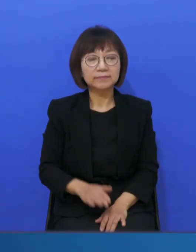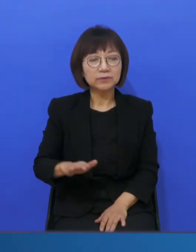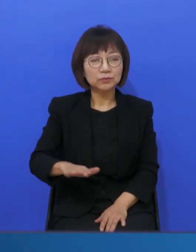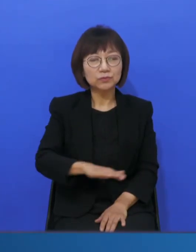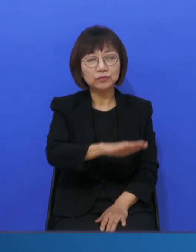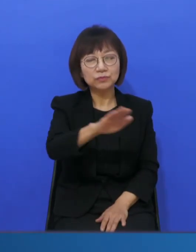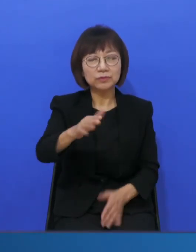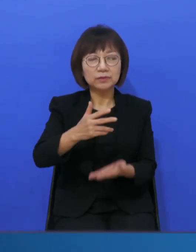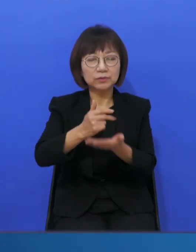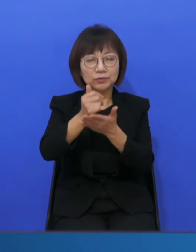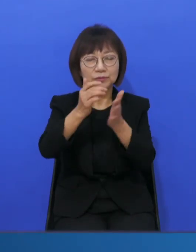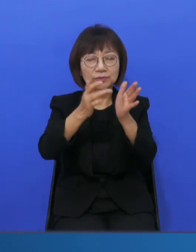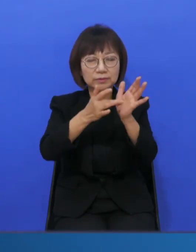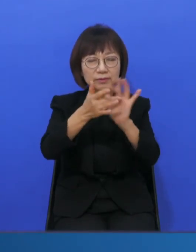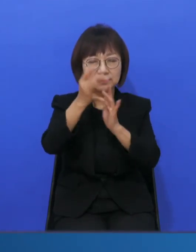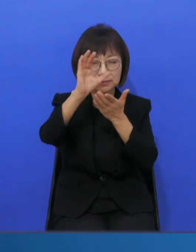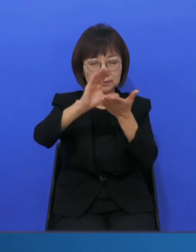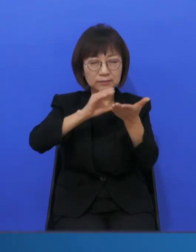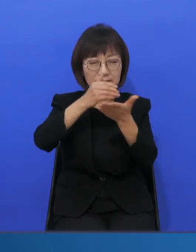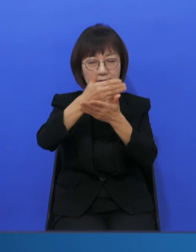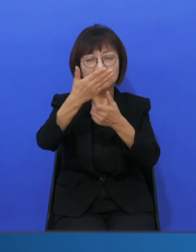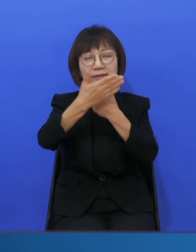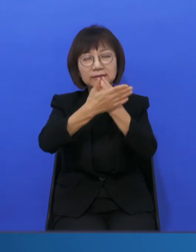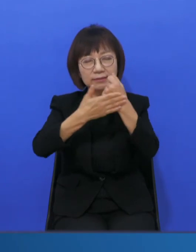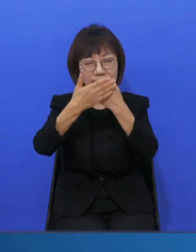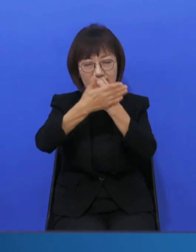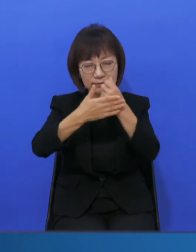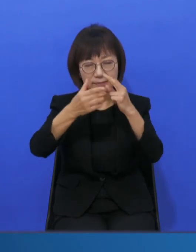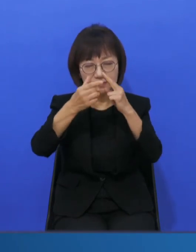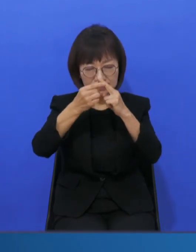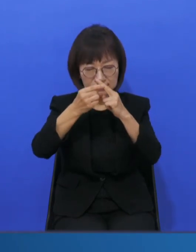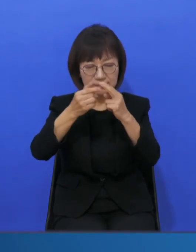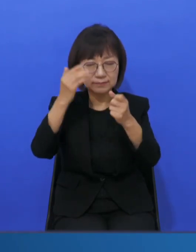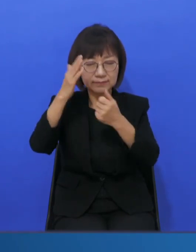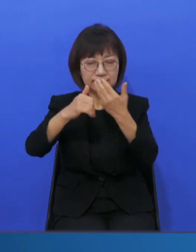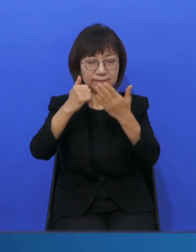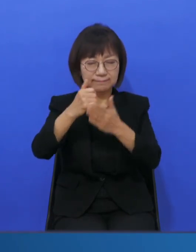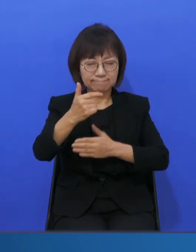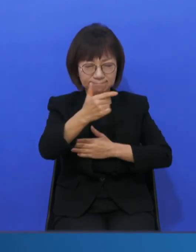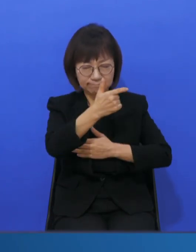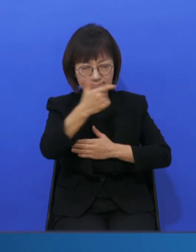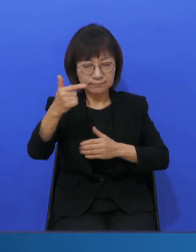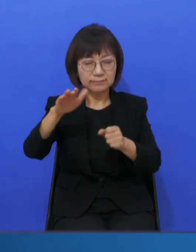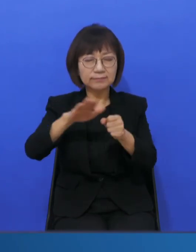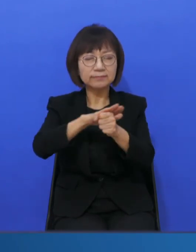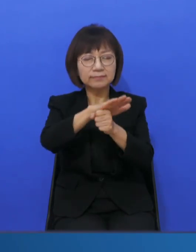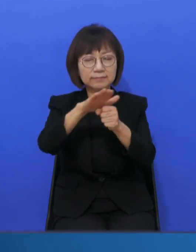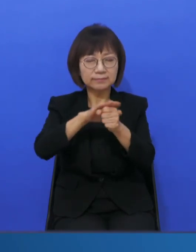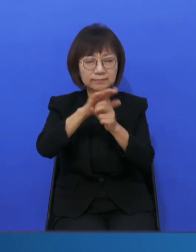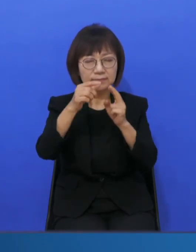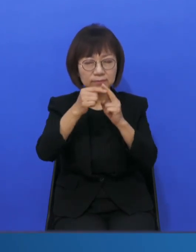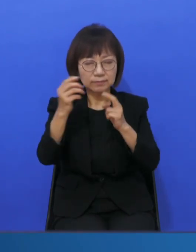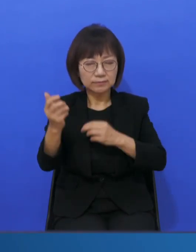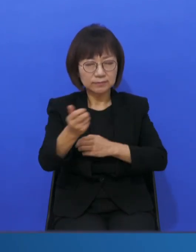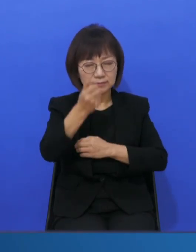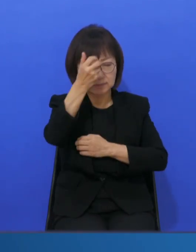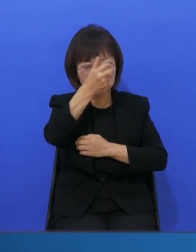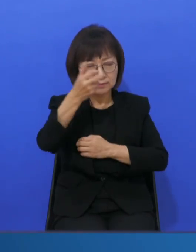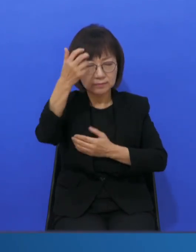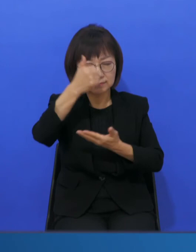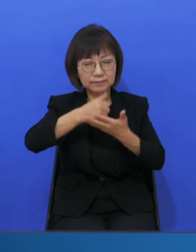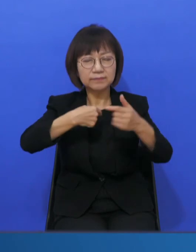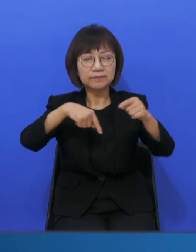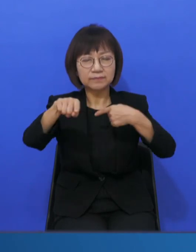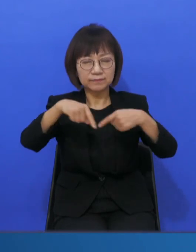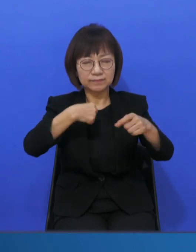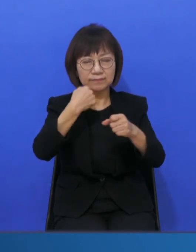우리 주 예수 그리스도의 은혜와 In now by the grace of the Lord Jesus Christ 하나님의 크신 사랑하심과 and by God's great love 성령님의 역사하심이 and the working